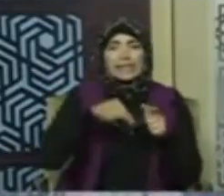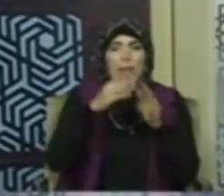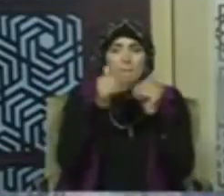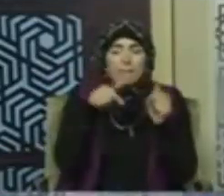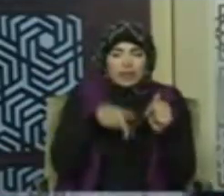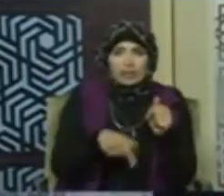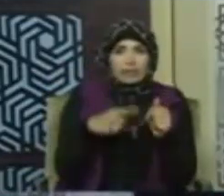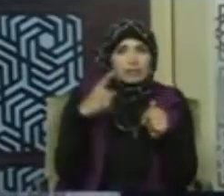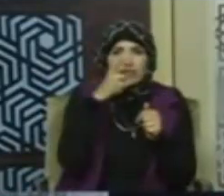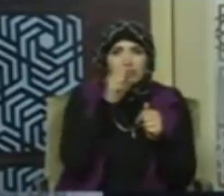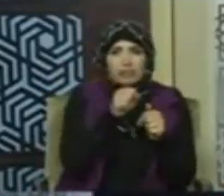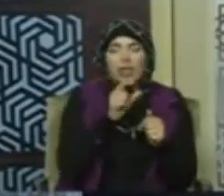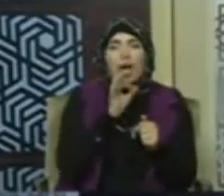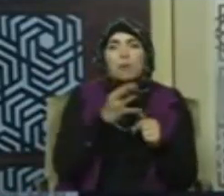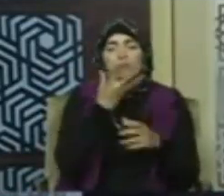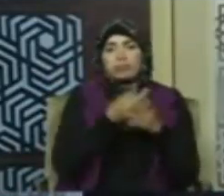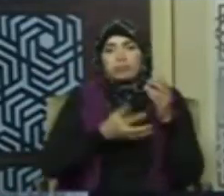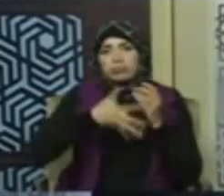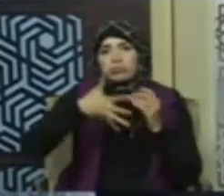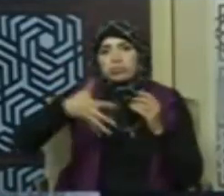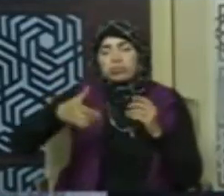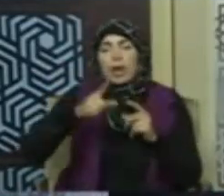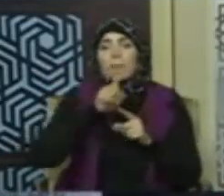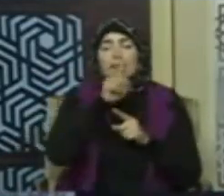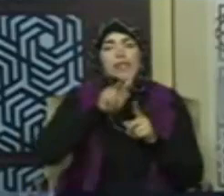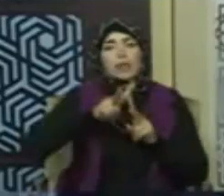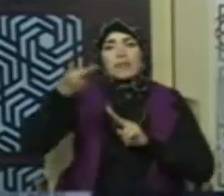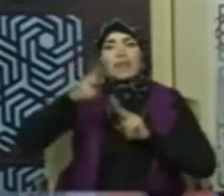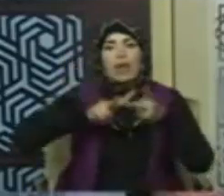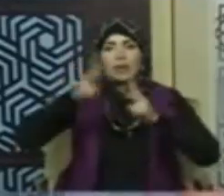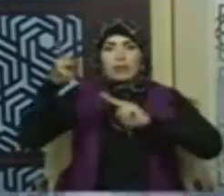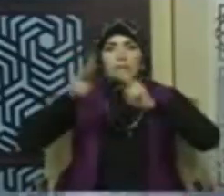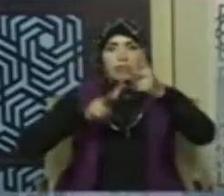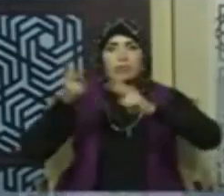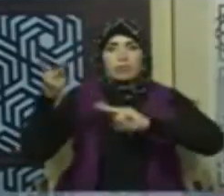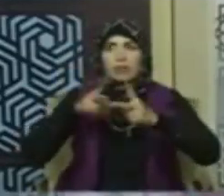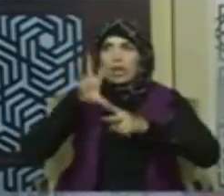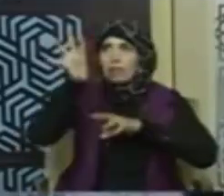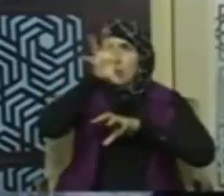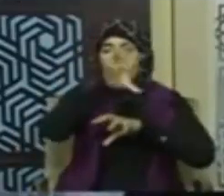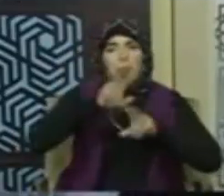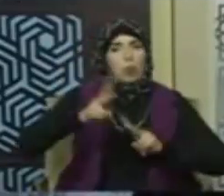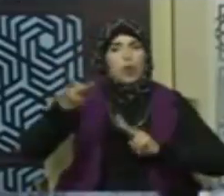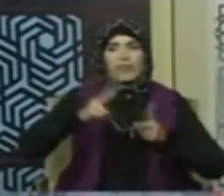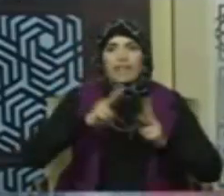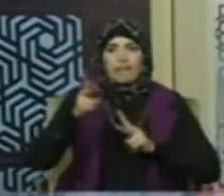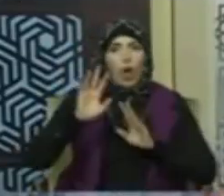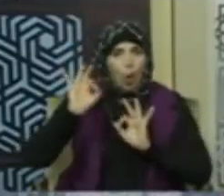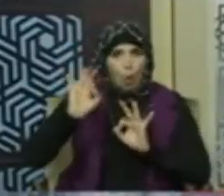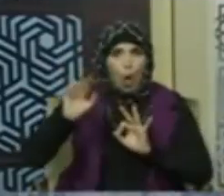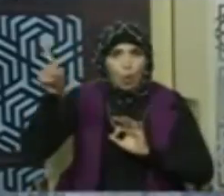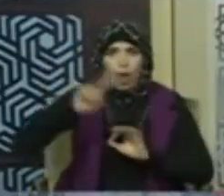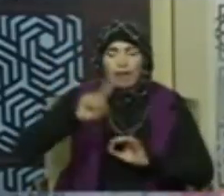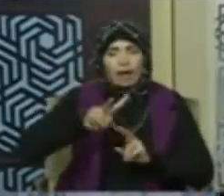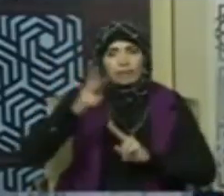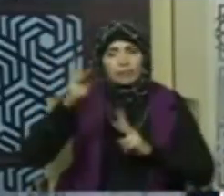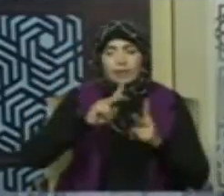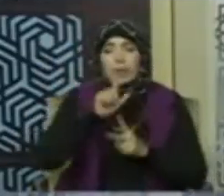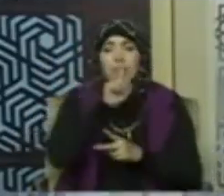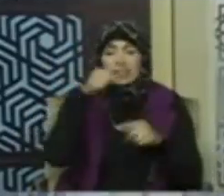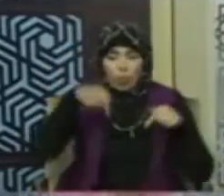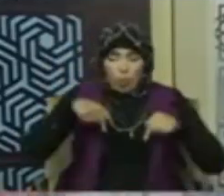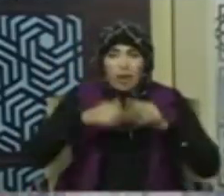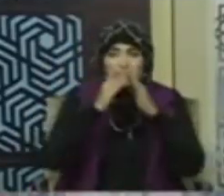ثابتا وإنما يتغير بتغير الأحوال، والأحوال التي نعيشها الآن والظروف